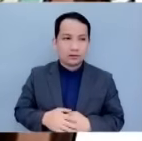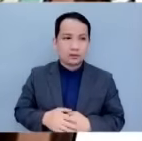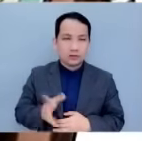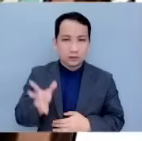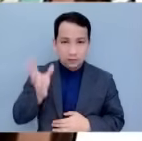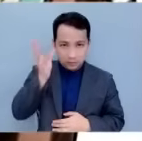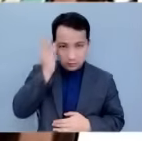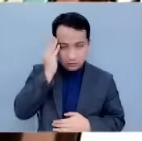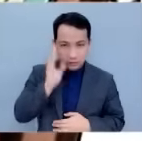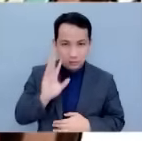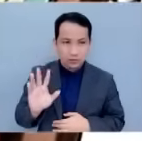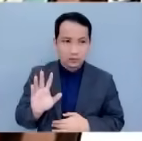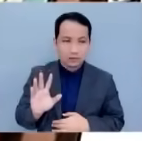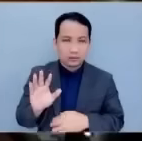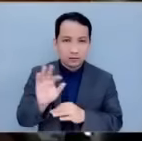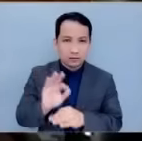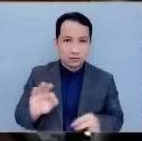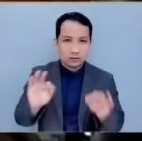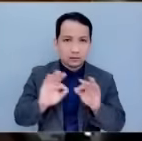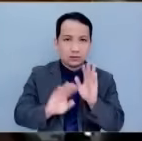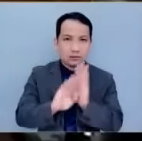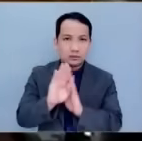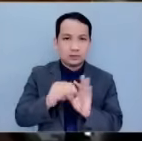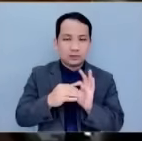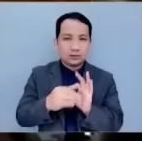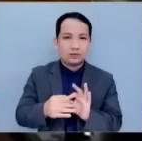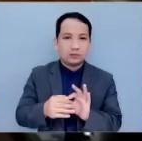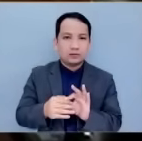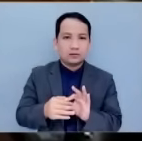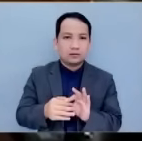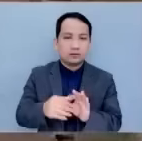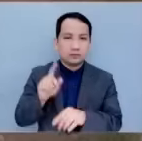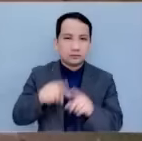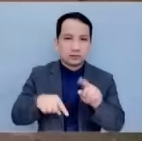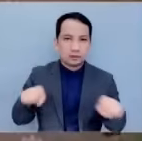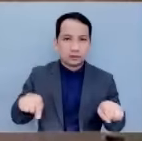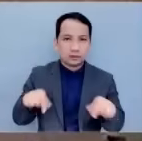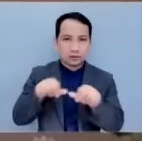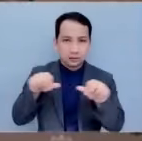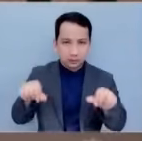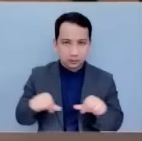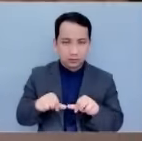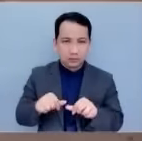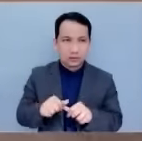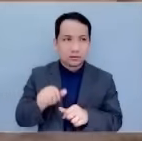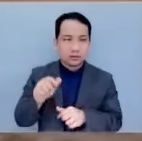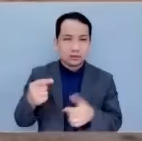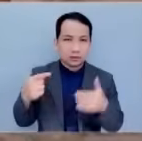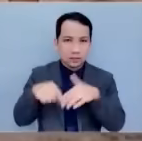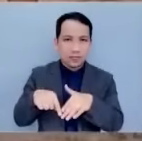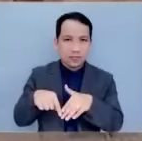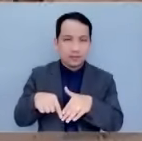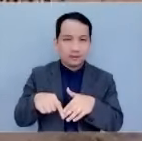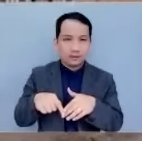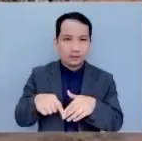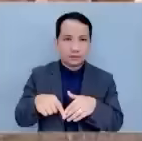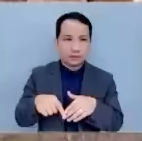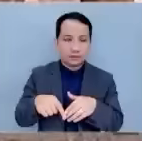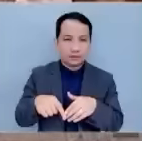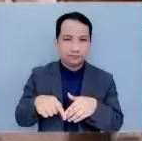undergo crucial development across various areas, including physical,